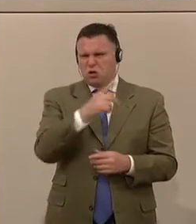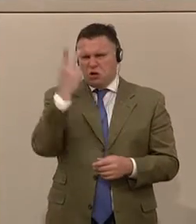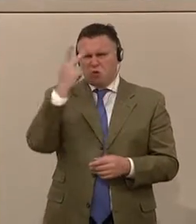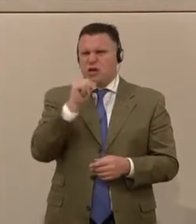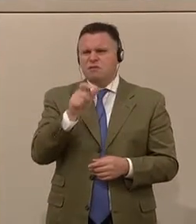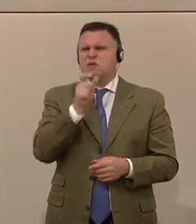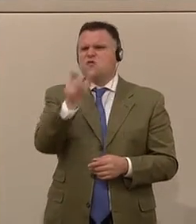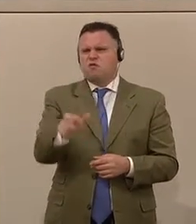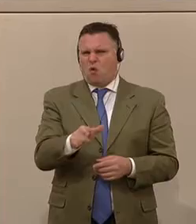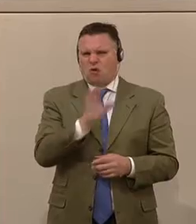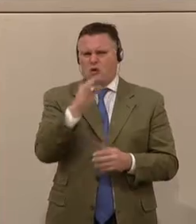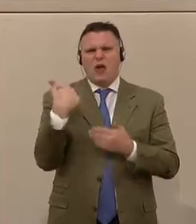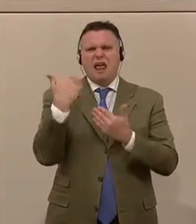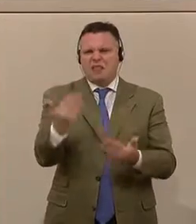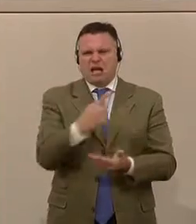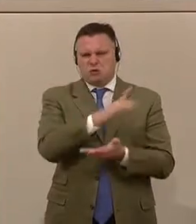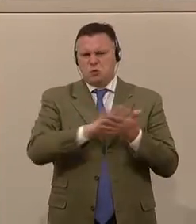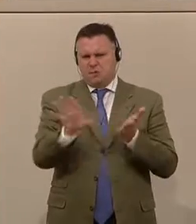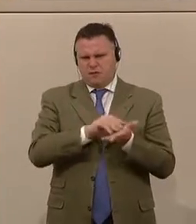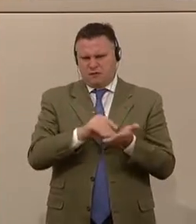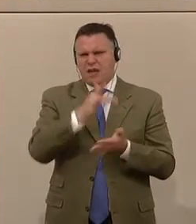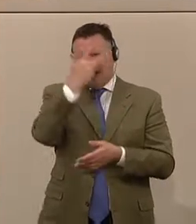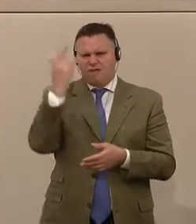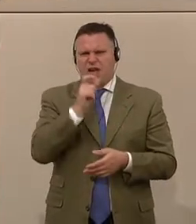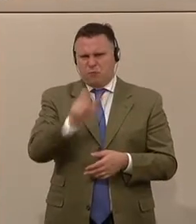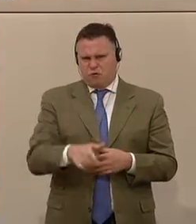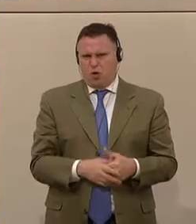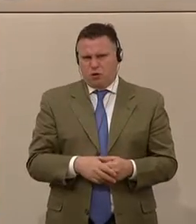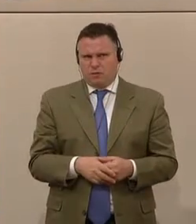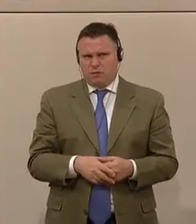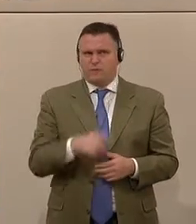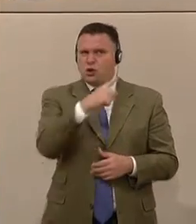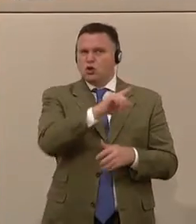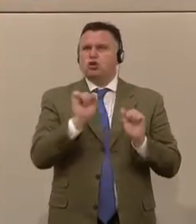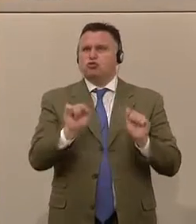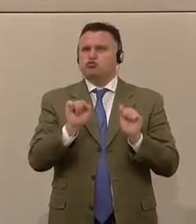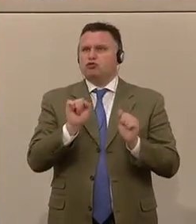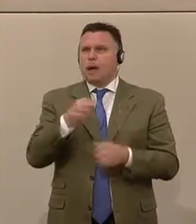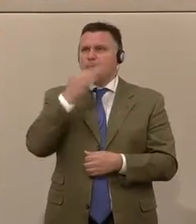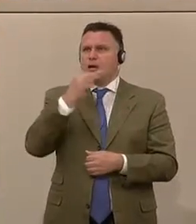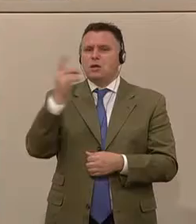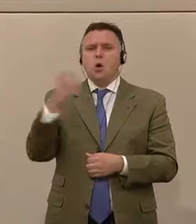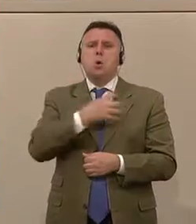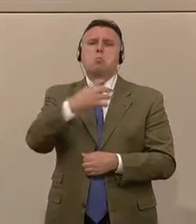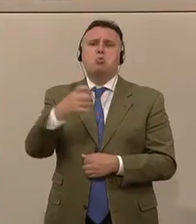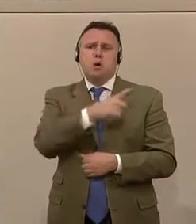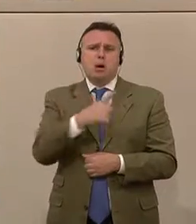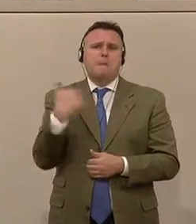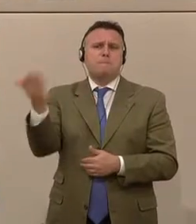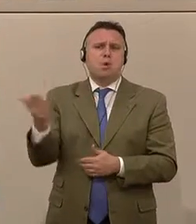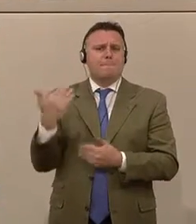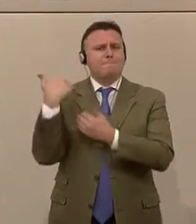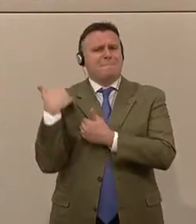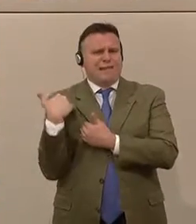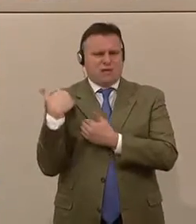Fremdwort für die SPÖ. Ein Fremdwort. Sie sprechen davon, dass die Bürger belastet werden, aber